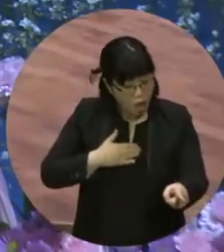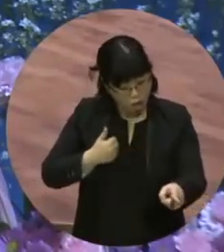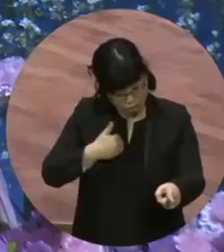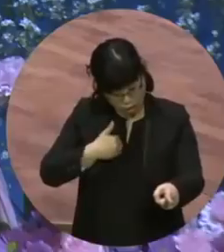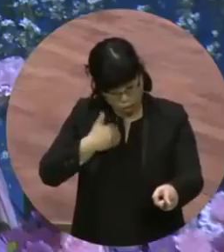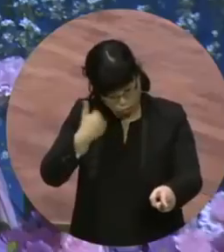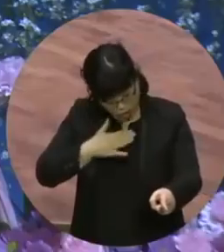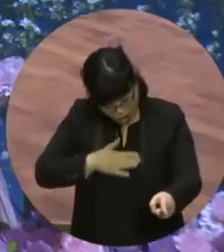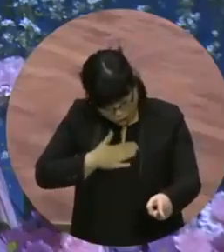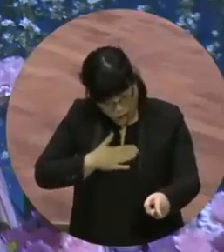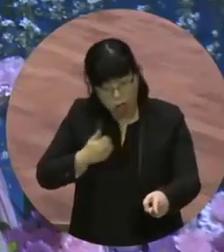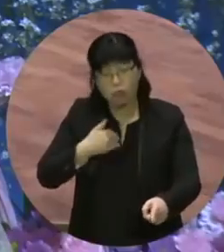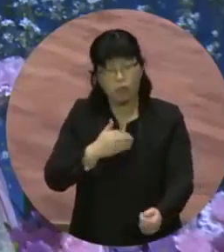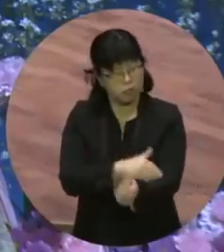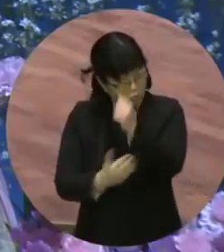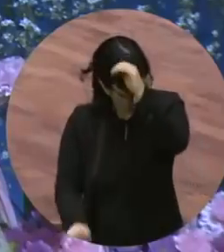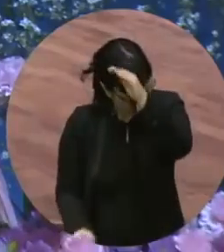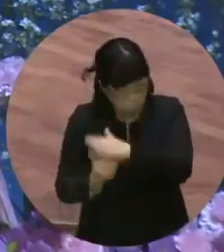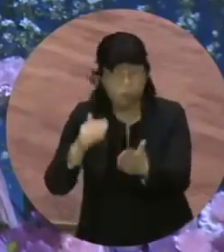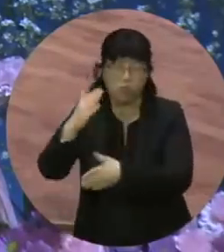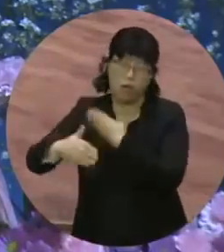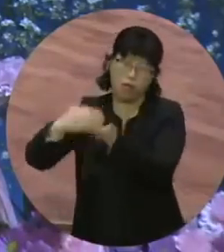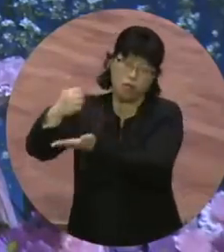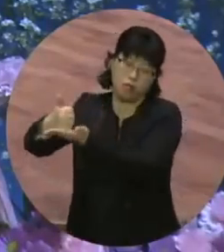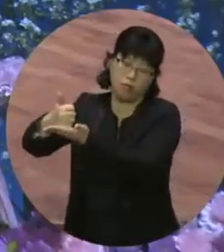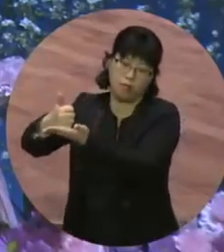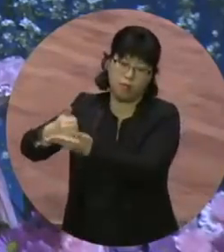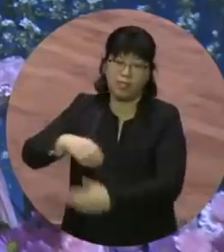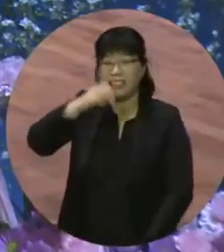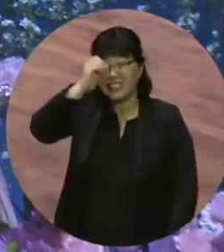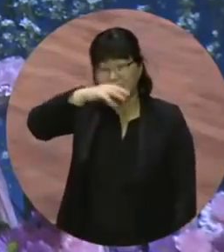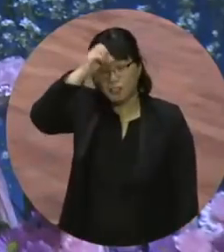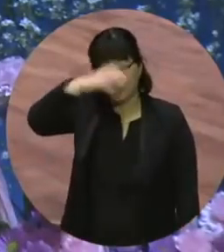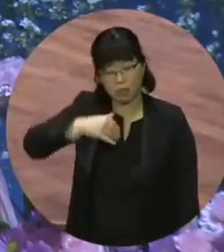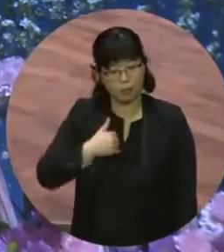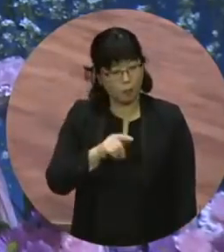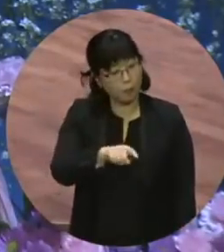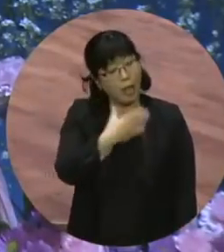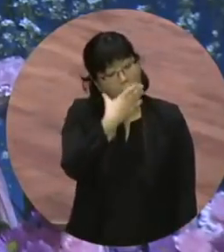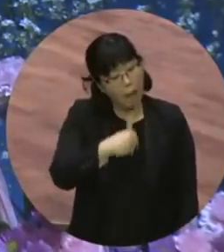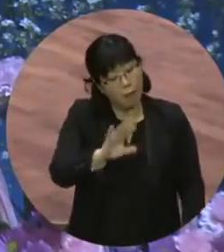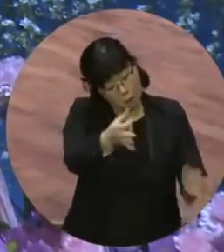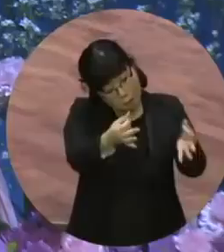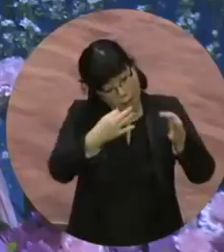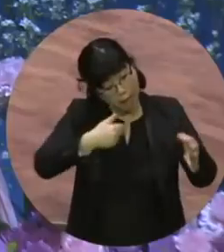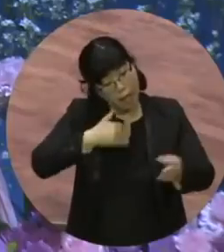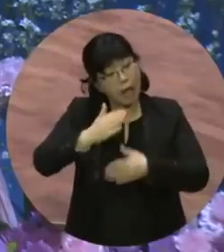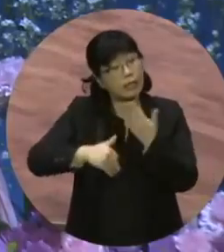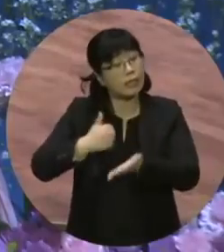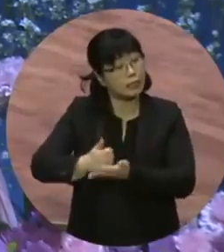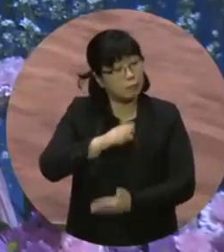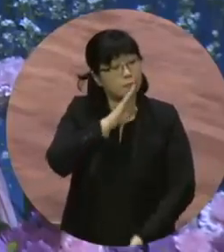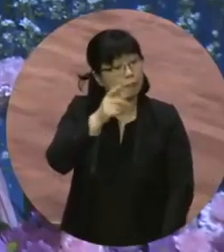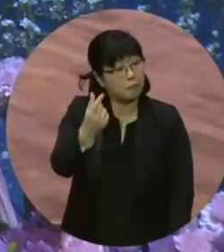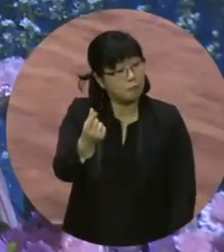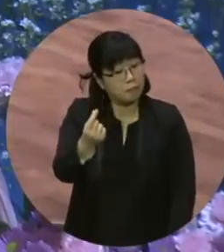아, 그냥 하나님이라 하면 될 텐데 굳이 전능한 하나님이라고 하신 이유가 뭐냐